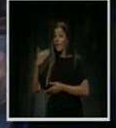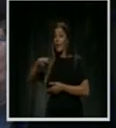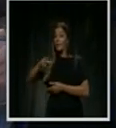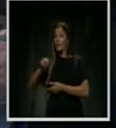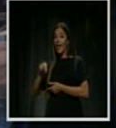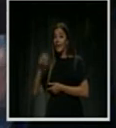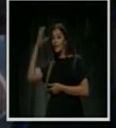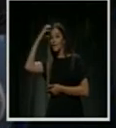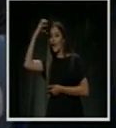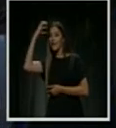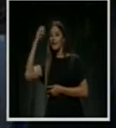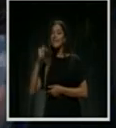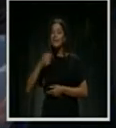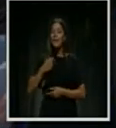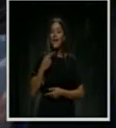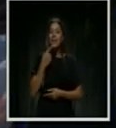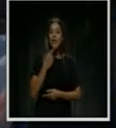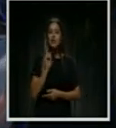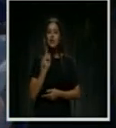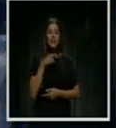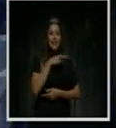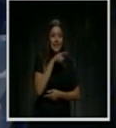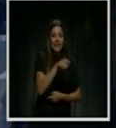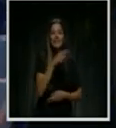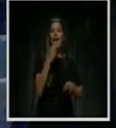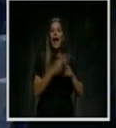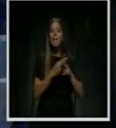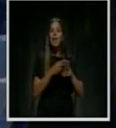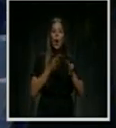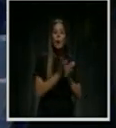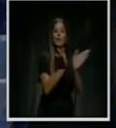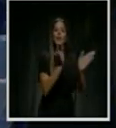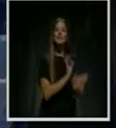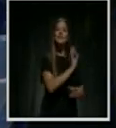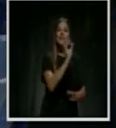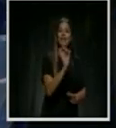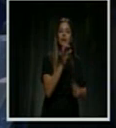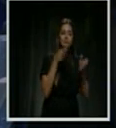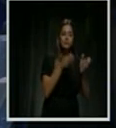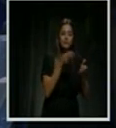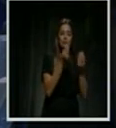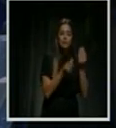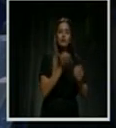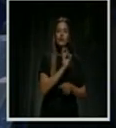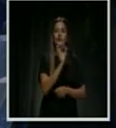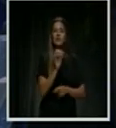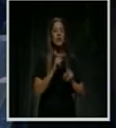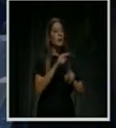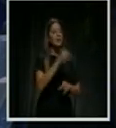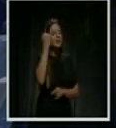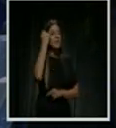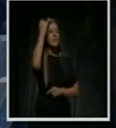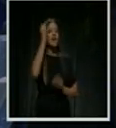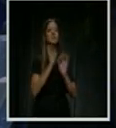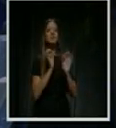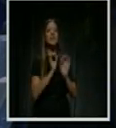huwa oħloq niċeċ ġodda. Imma da ma tagħmlux għax m'għandekx ideat tibqa' taqta' il-frott ta'